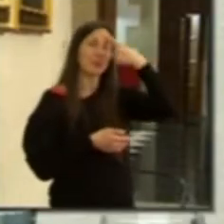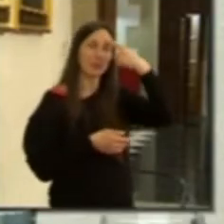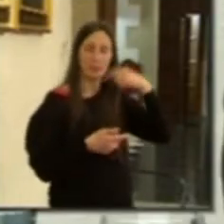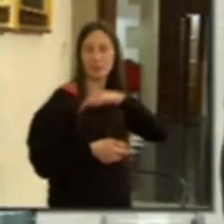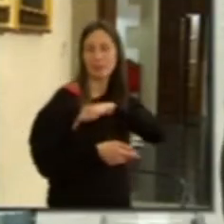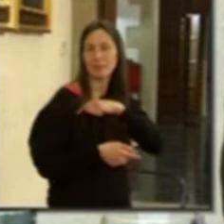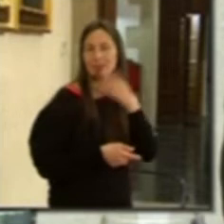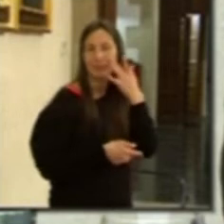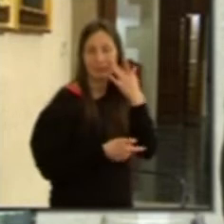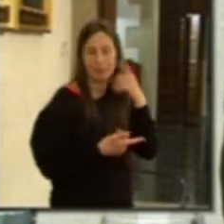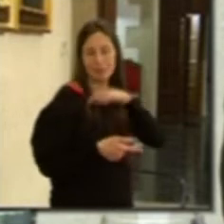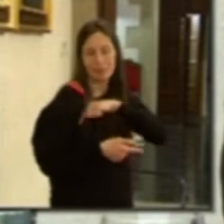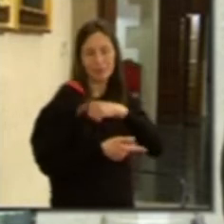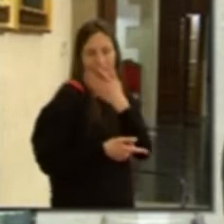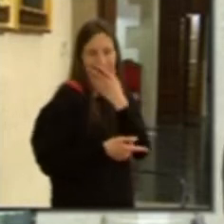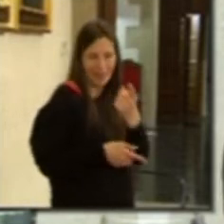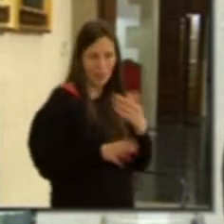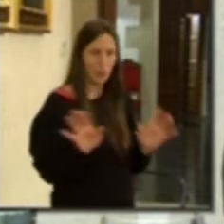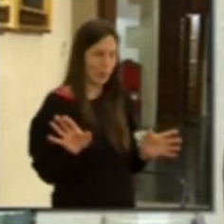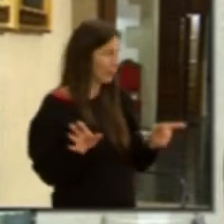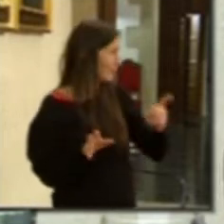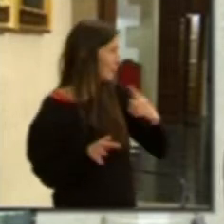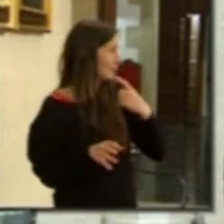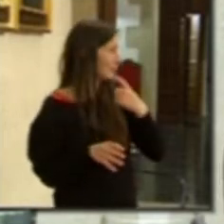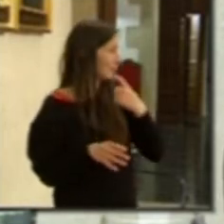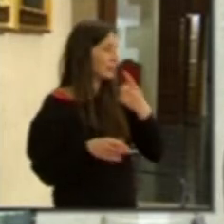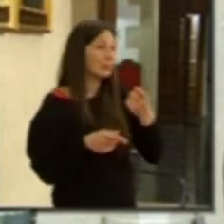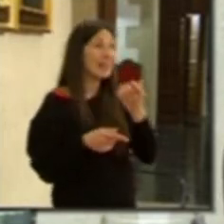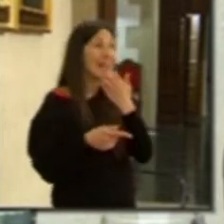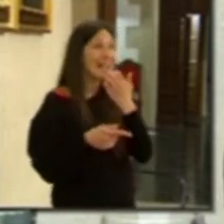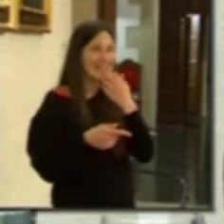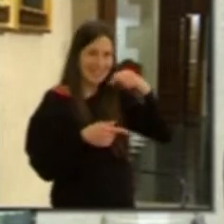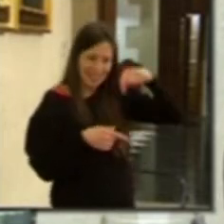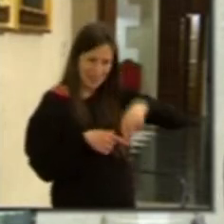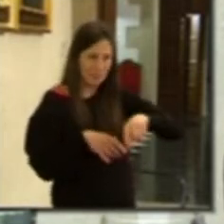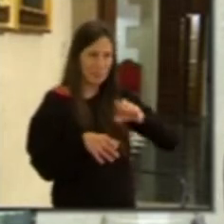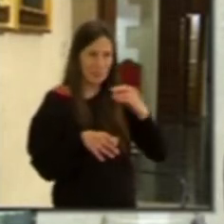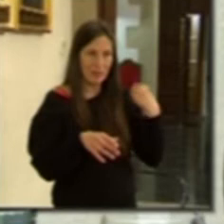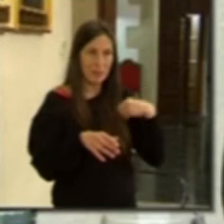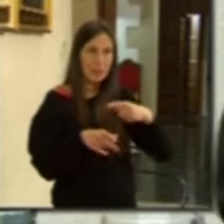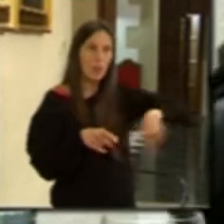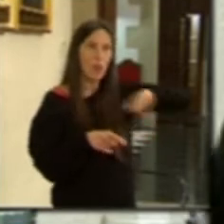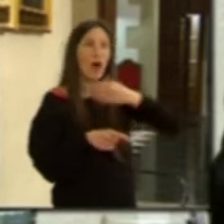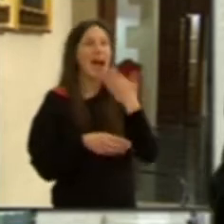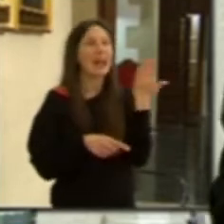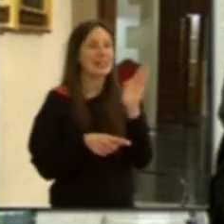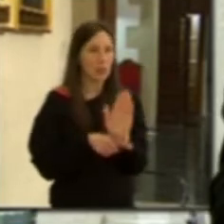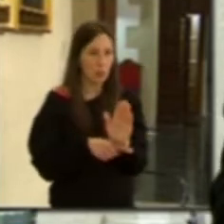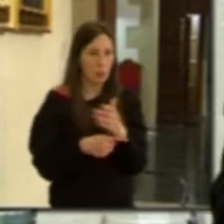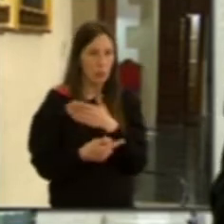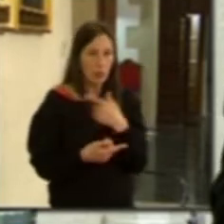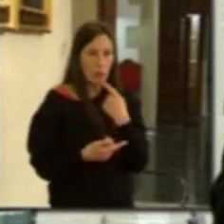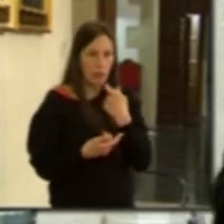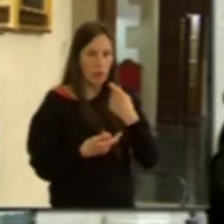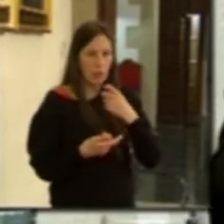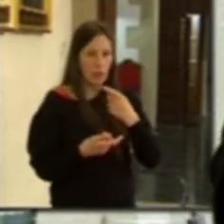no perquè estigui aquí davant enfilada en la taula, és un exemple de quina ha de ser l'actitud. No podia ser que no es fes el